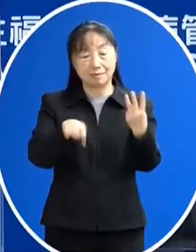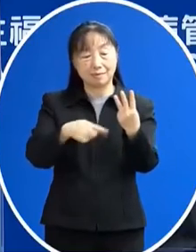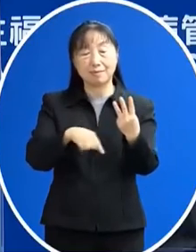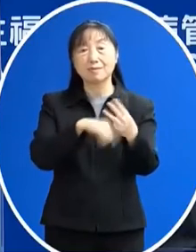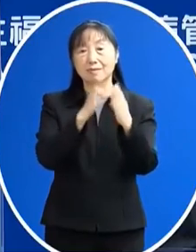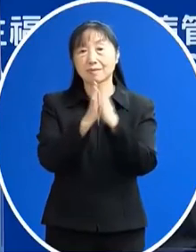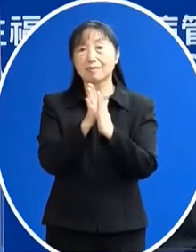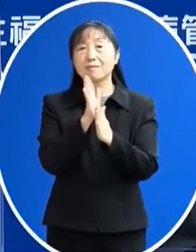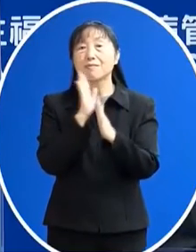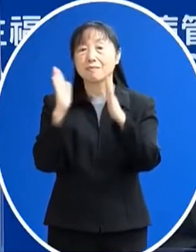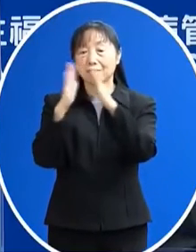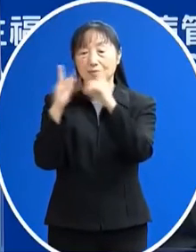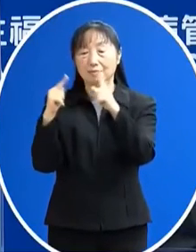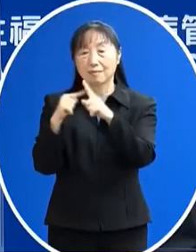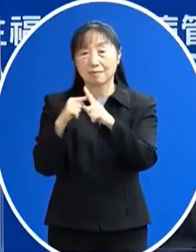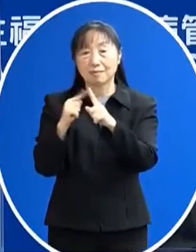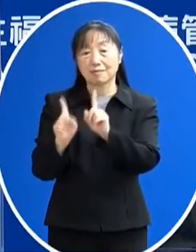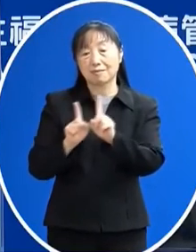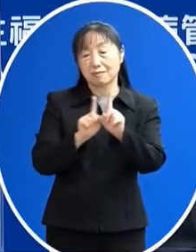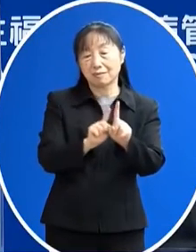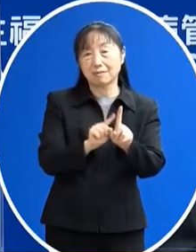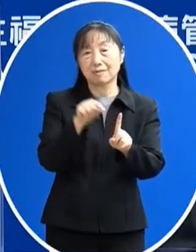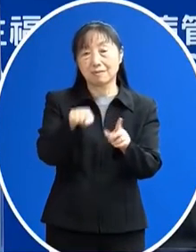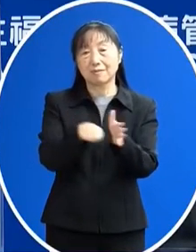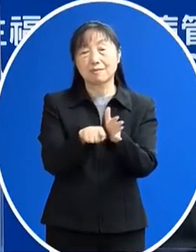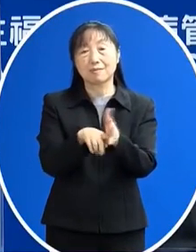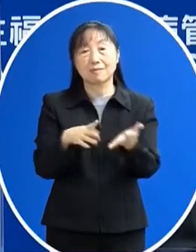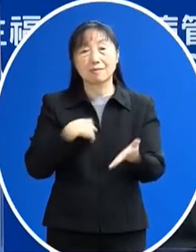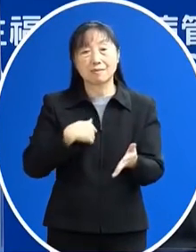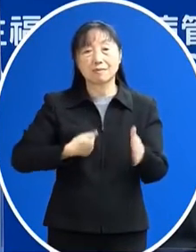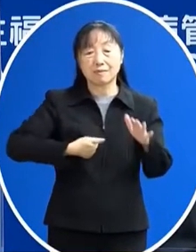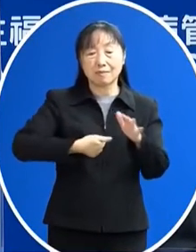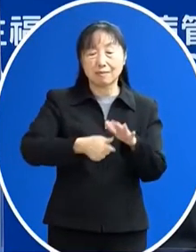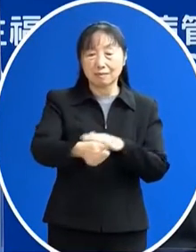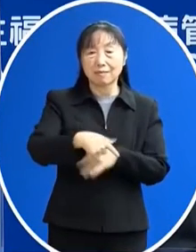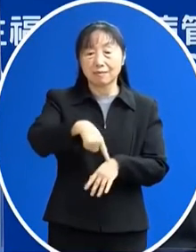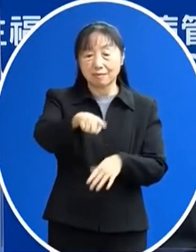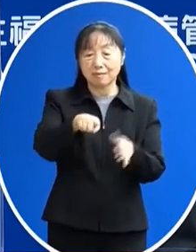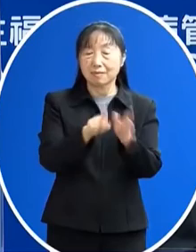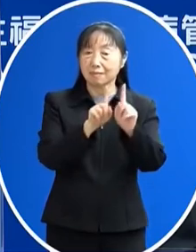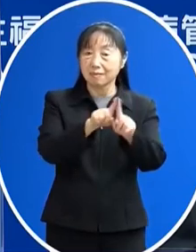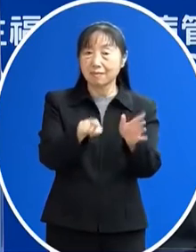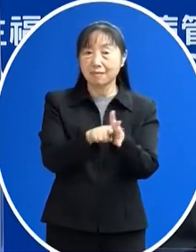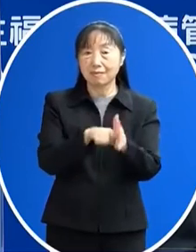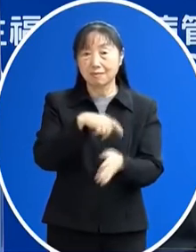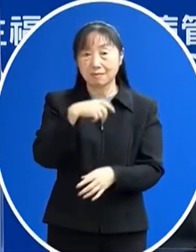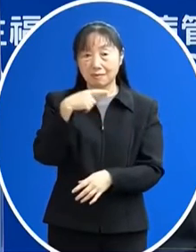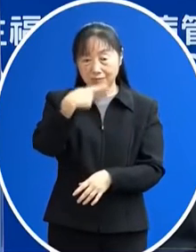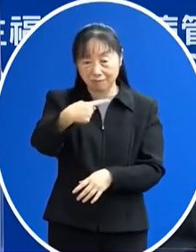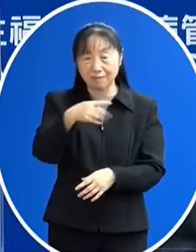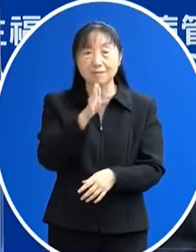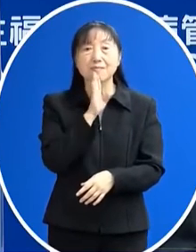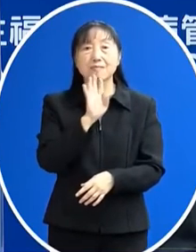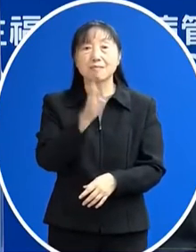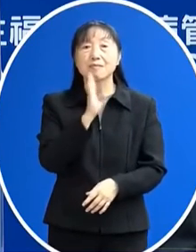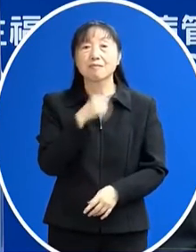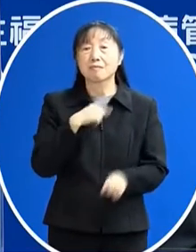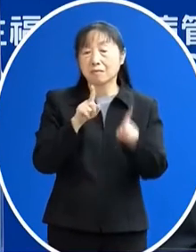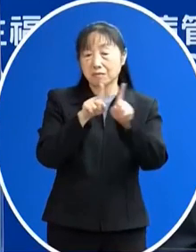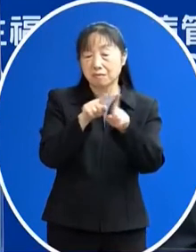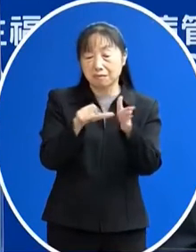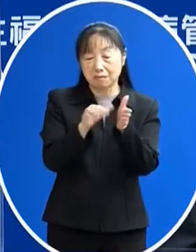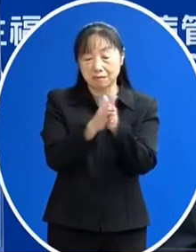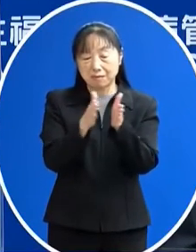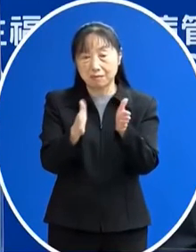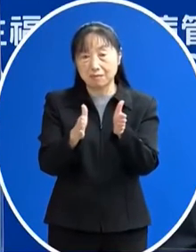的 家人，那进去的时候当然都是验阴，但是在陪病过程在这段时间也有症状，